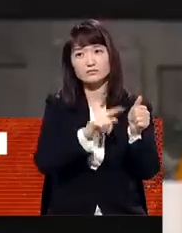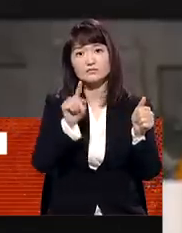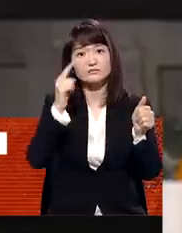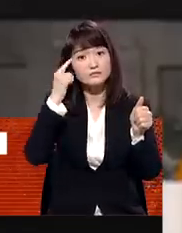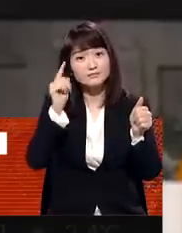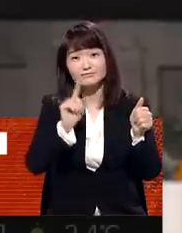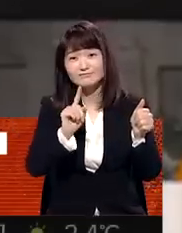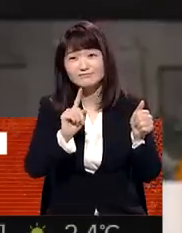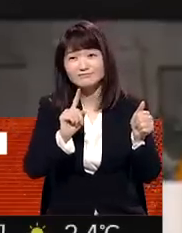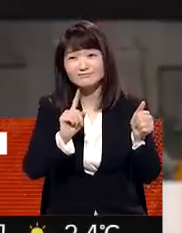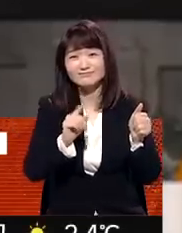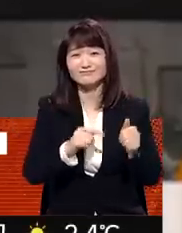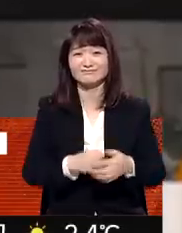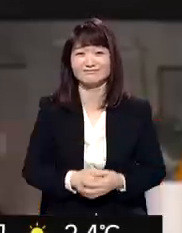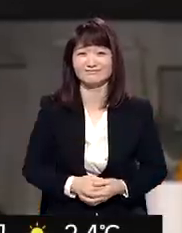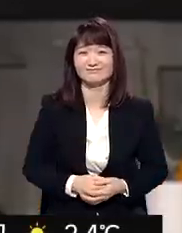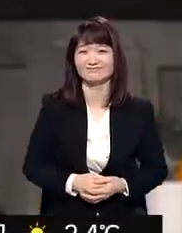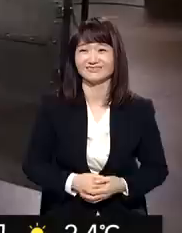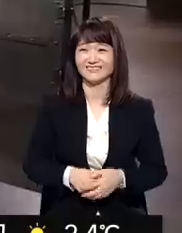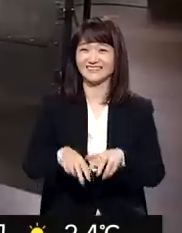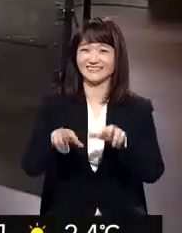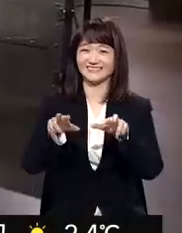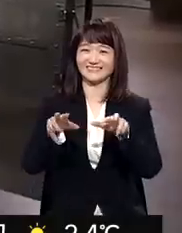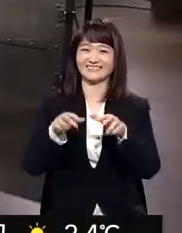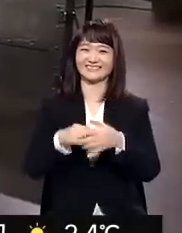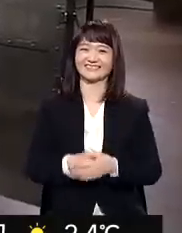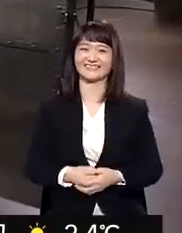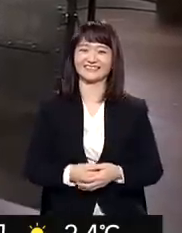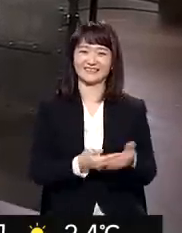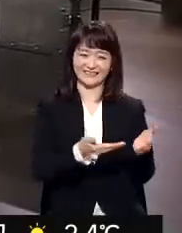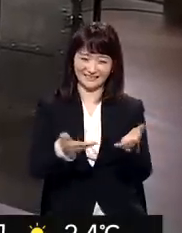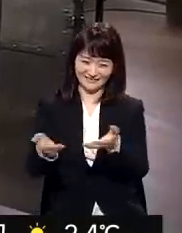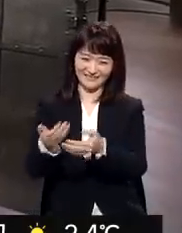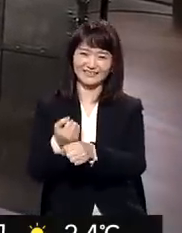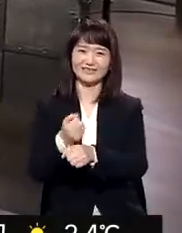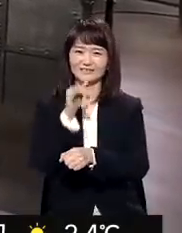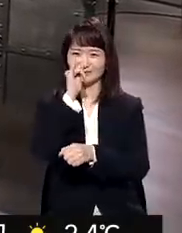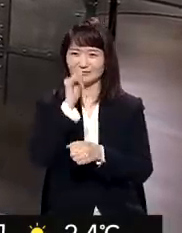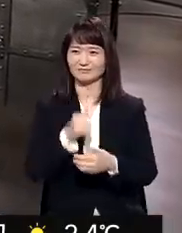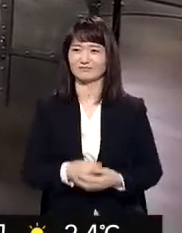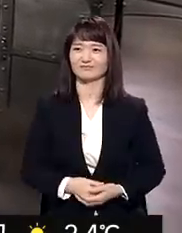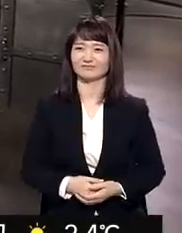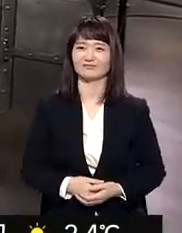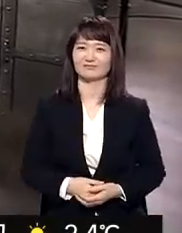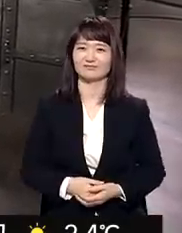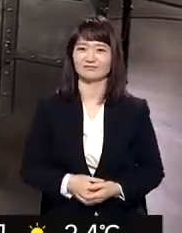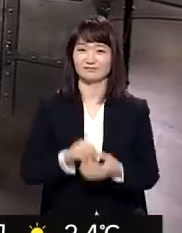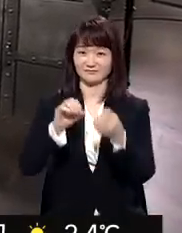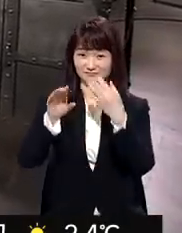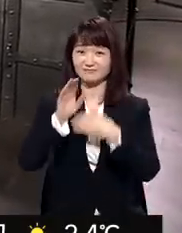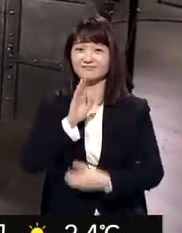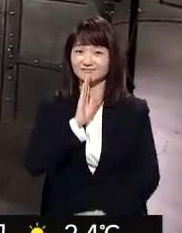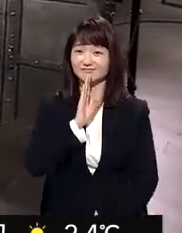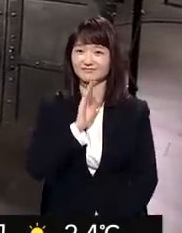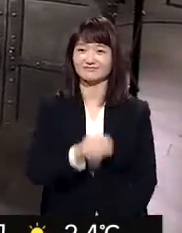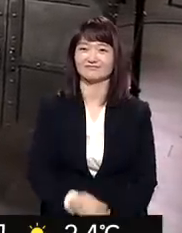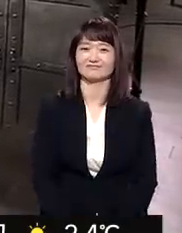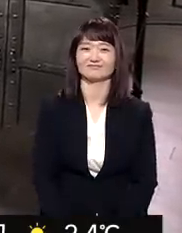어떤지는 우리 팀장님 해주십니다 예 맞습니다